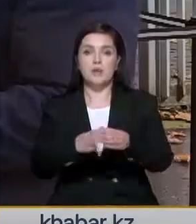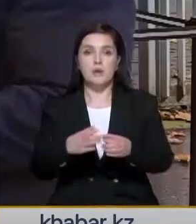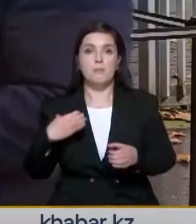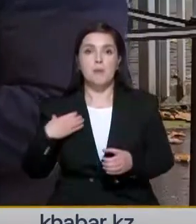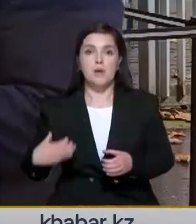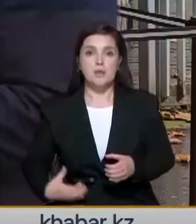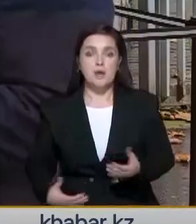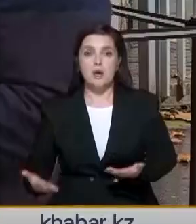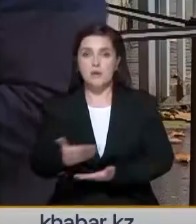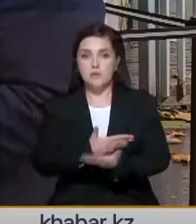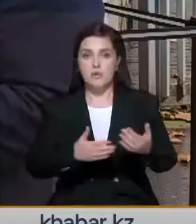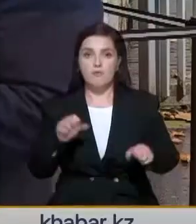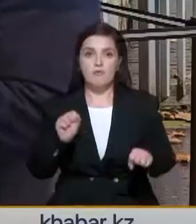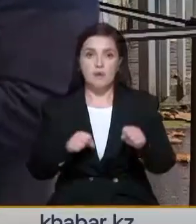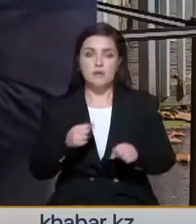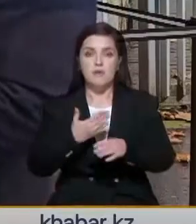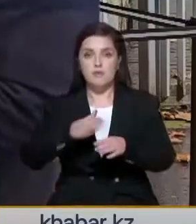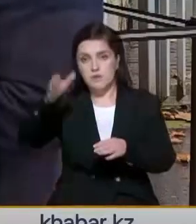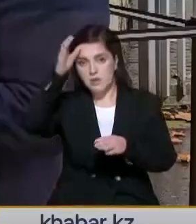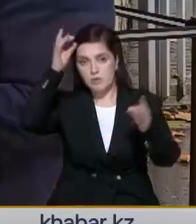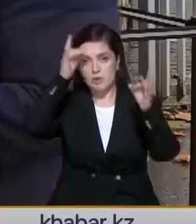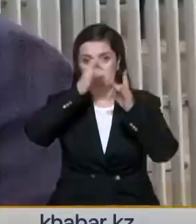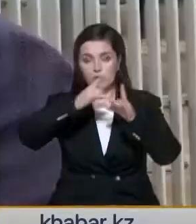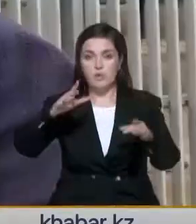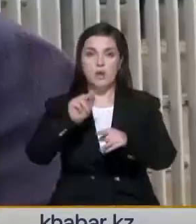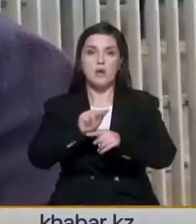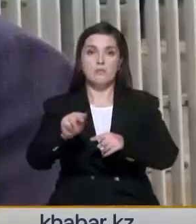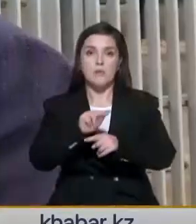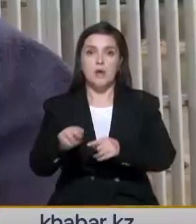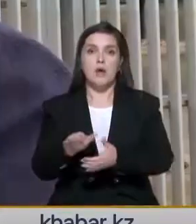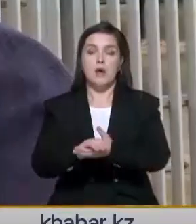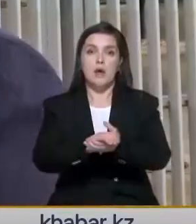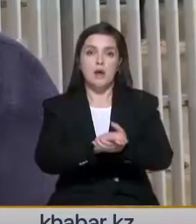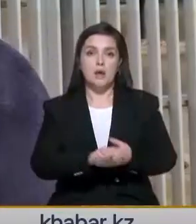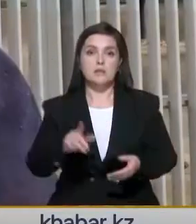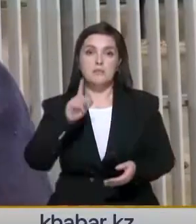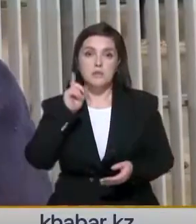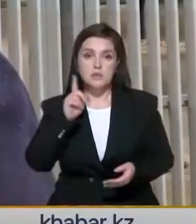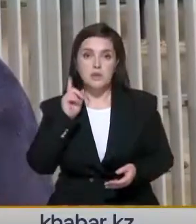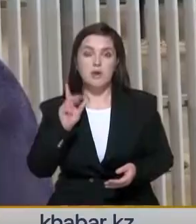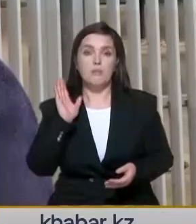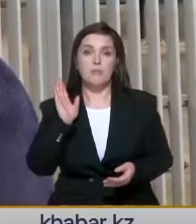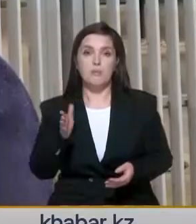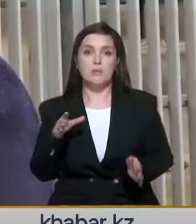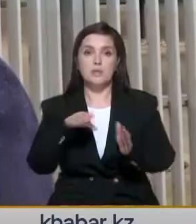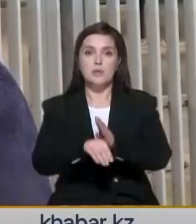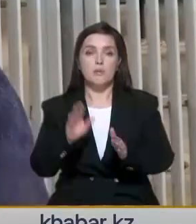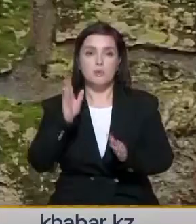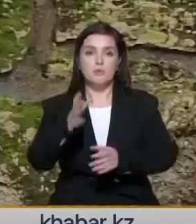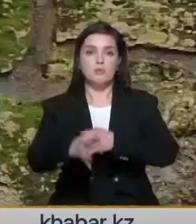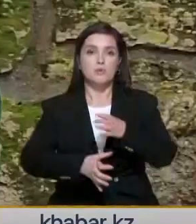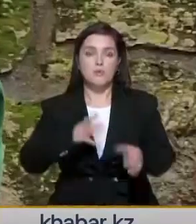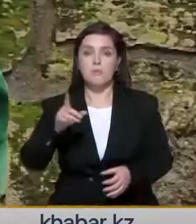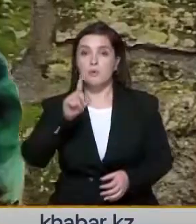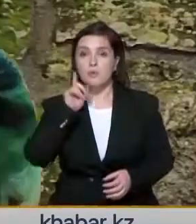в Париже, обсудила там возможности партнерства в сфере науки, культуры и образования. «Ассамблея Жастары» намерена присоединиться